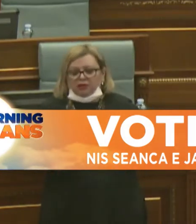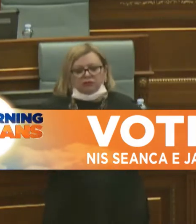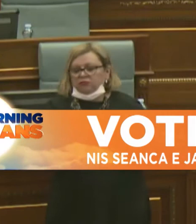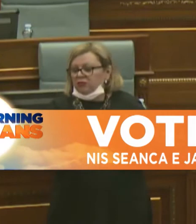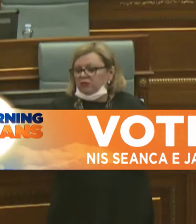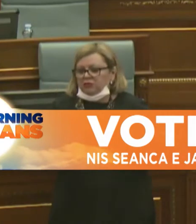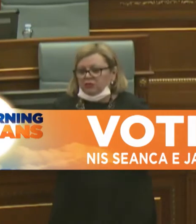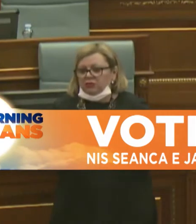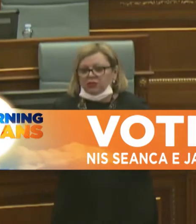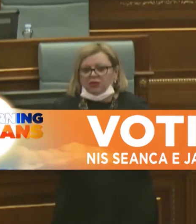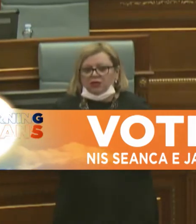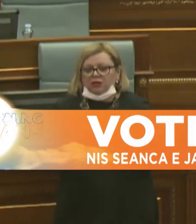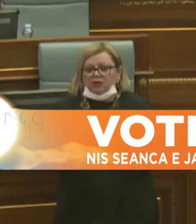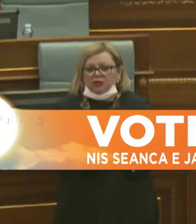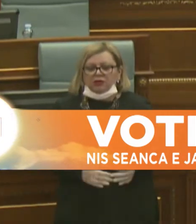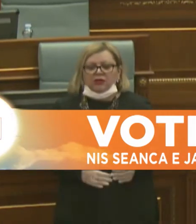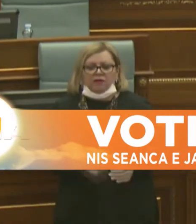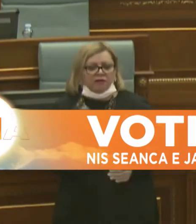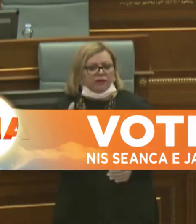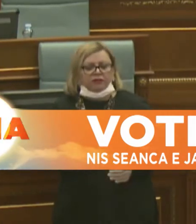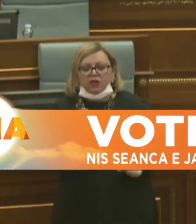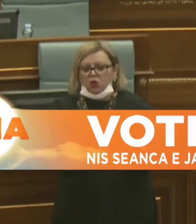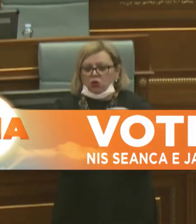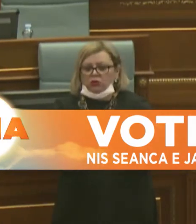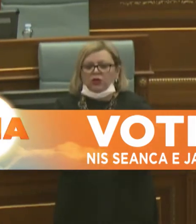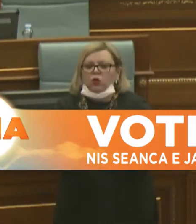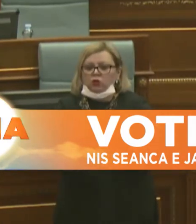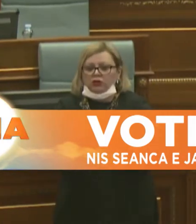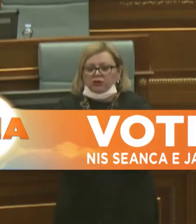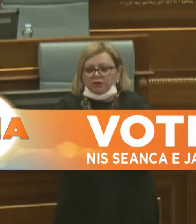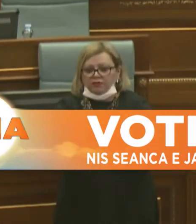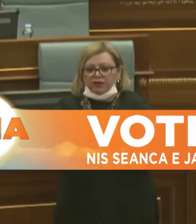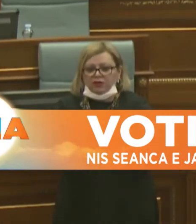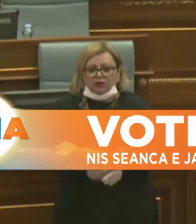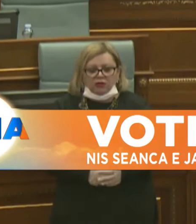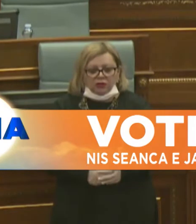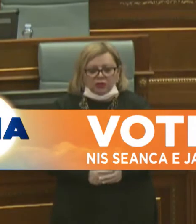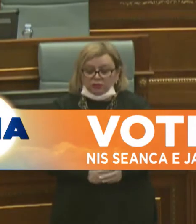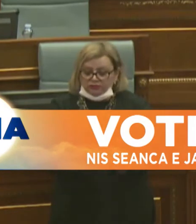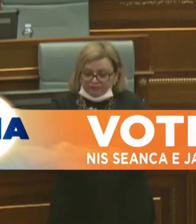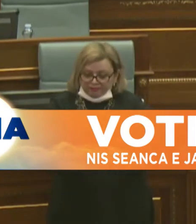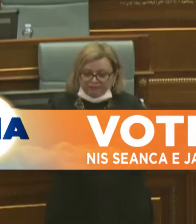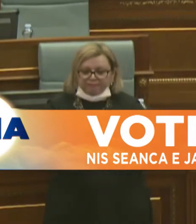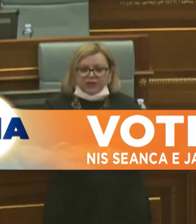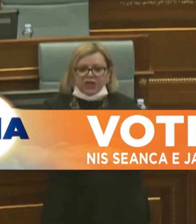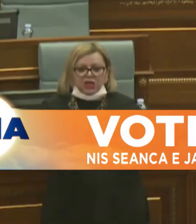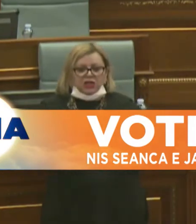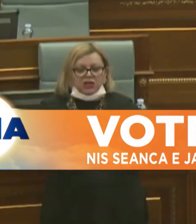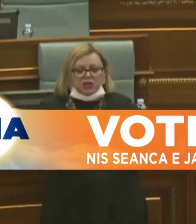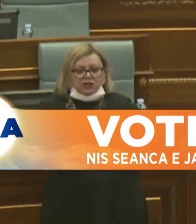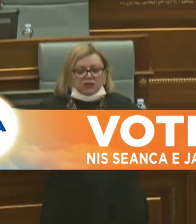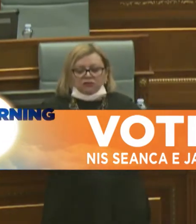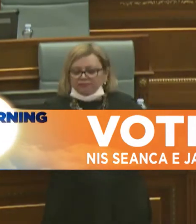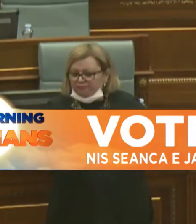të vazhdojnë të mbesin armët tona të vetme në luftën kundër virusit. Prandaj për të kthyer gradualisht në jetën tonë të